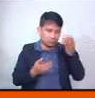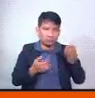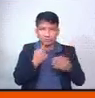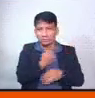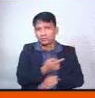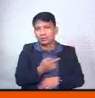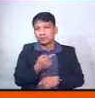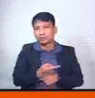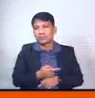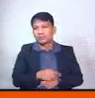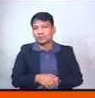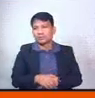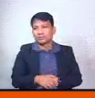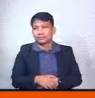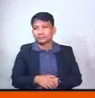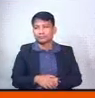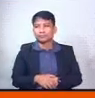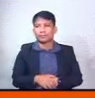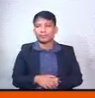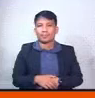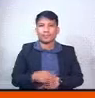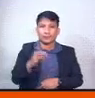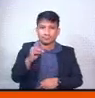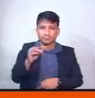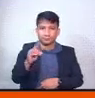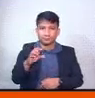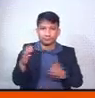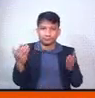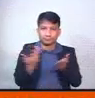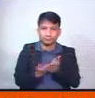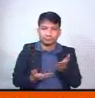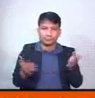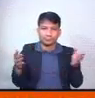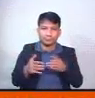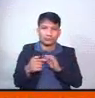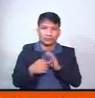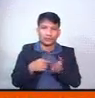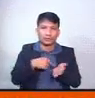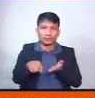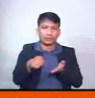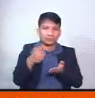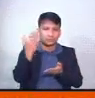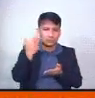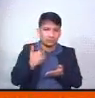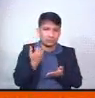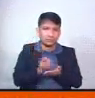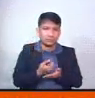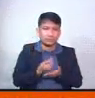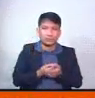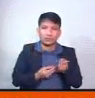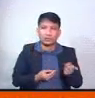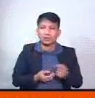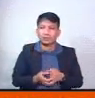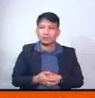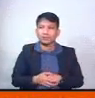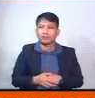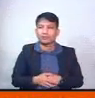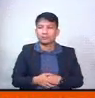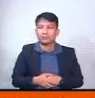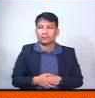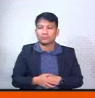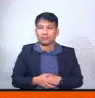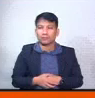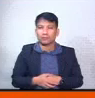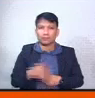nandyan. Ah, sige po. Sa dole na lang, sir, mag-usap-usap, sir, para mabayaran na po yung mga kulang na pera nila na hindi nabigay sa kanila.